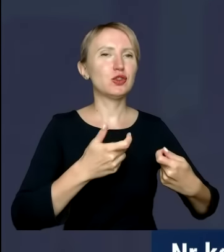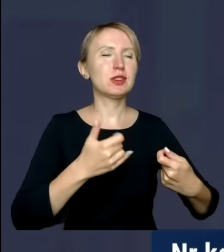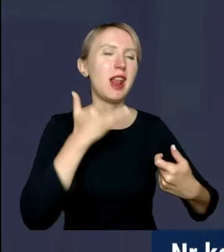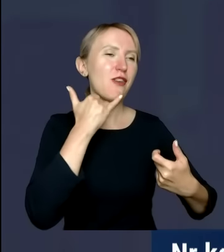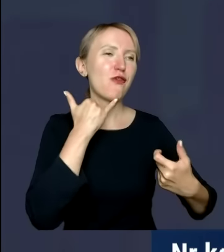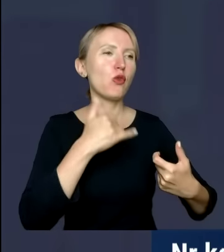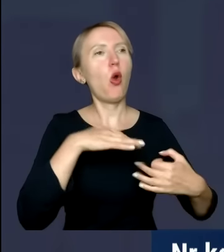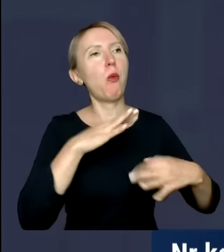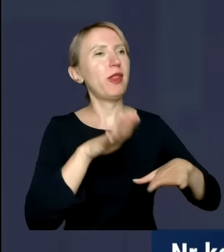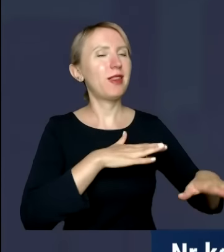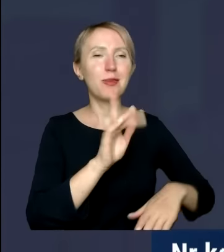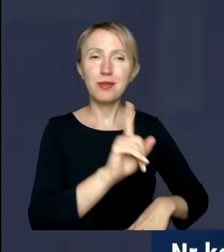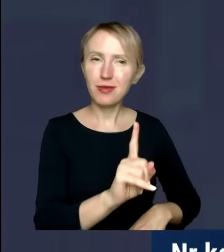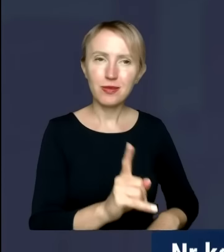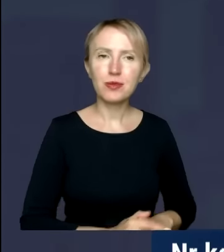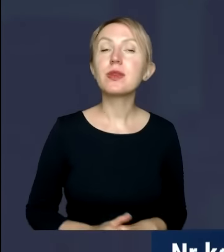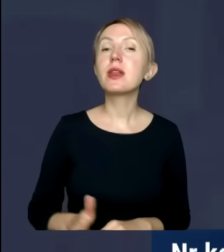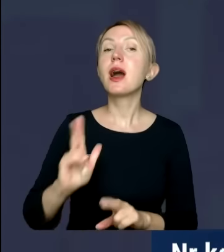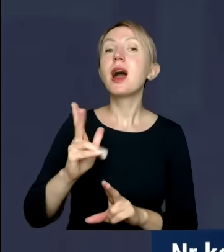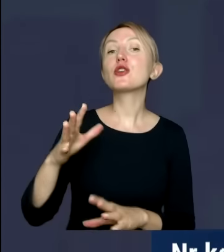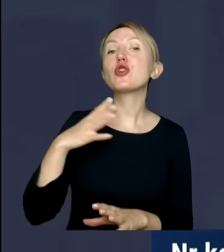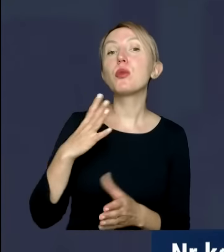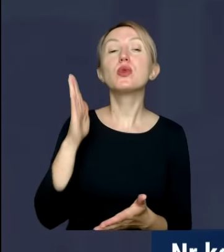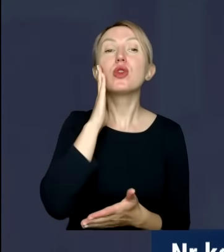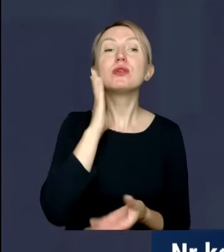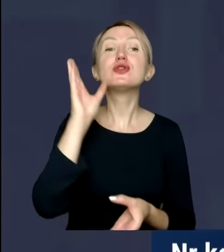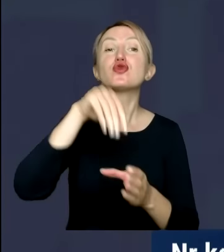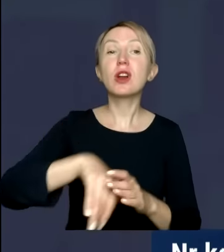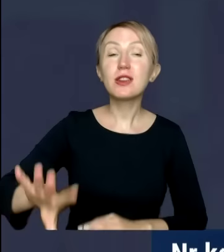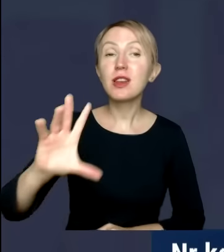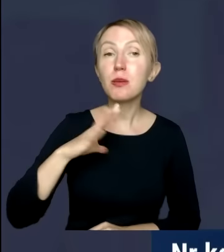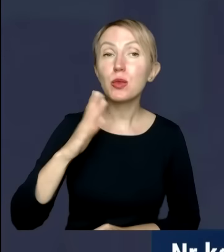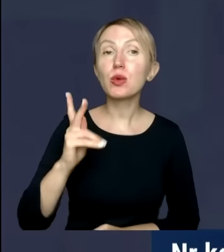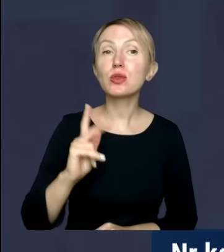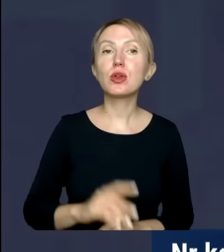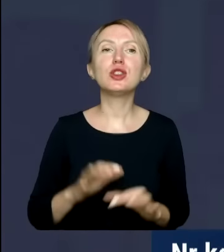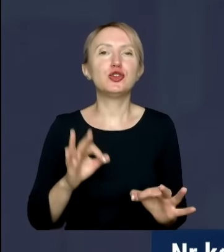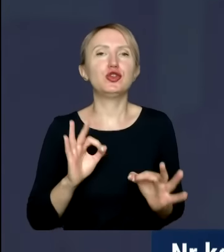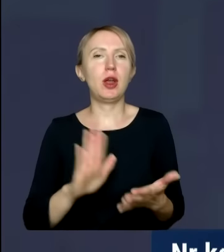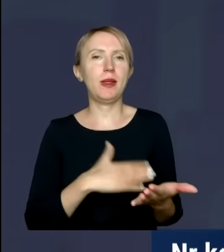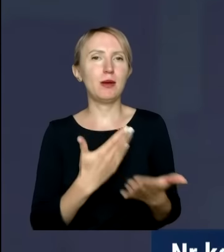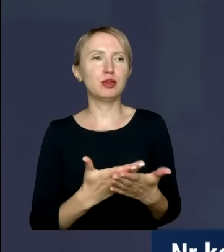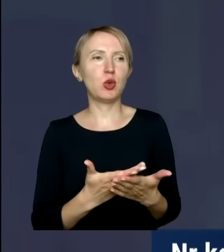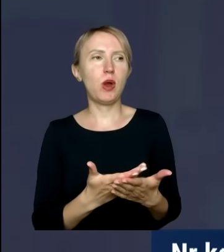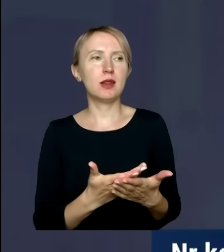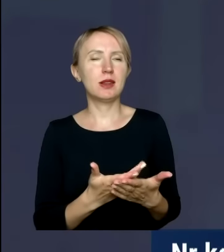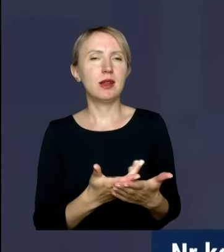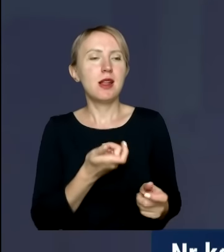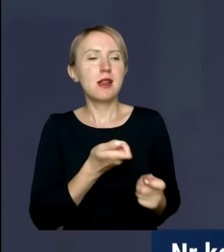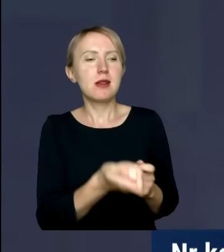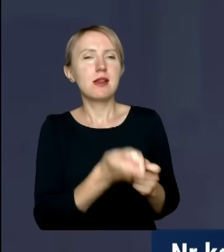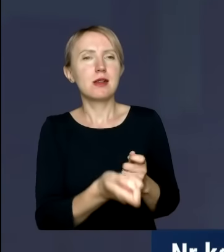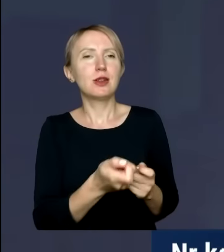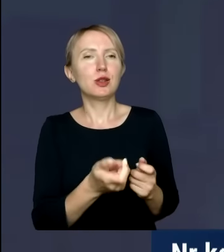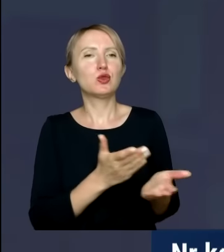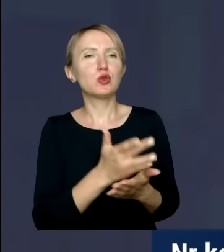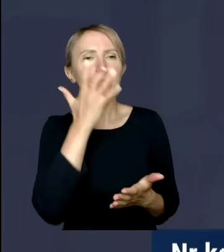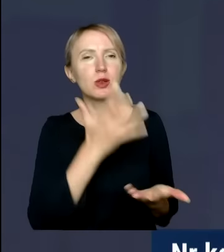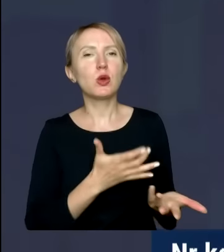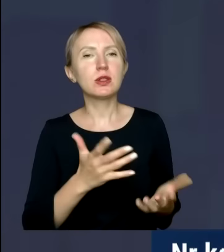dzisiaj pojawia pytanie kto pojawiał się w tym mieszkaniu i kto dzisiaj może być Chociażby szantażowany przez służby rosyjskie Jakie